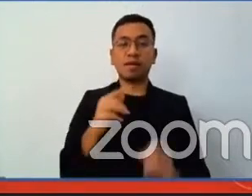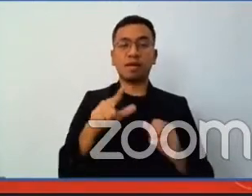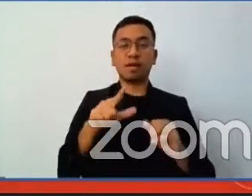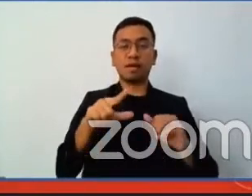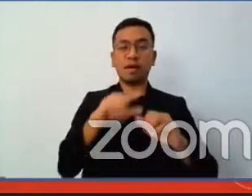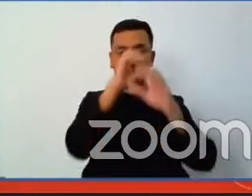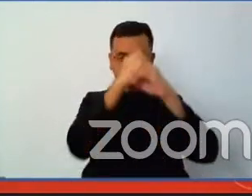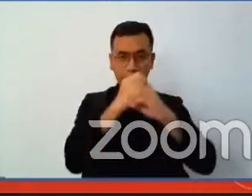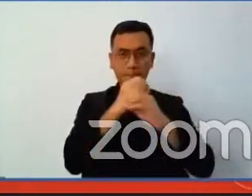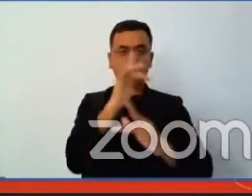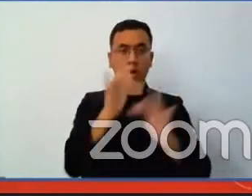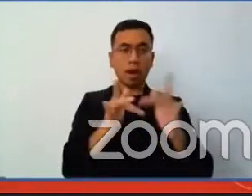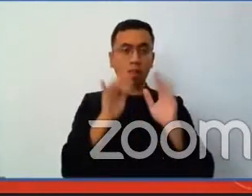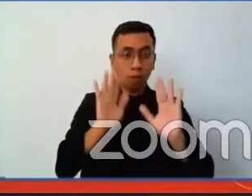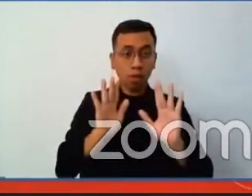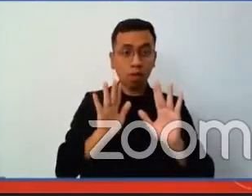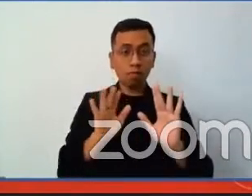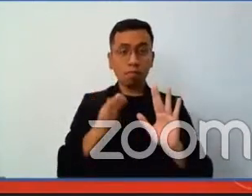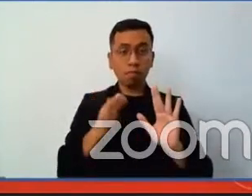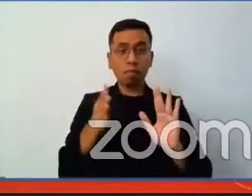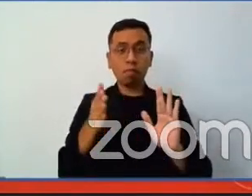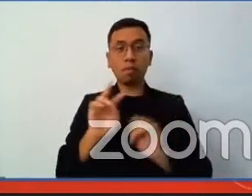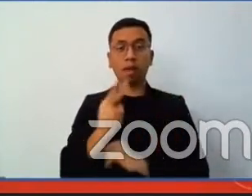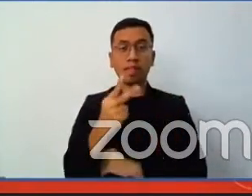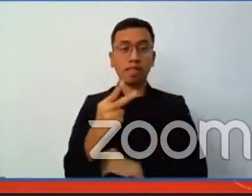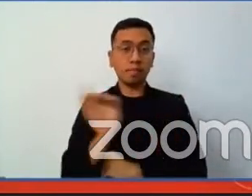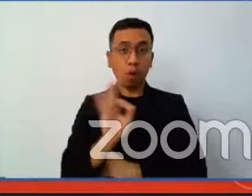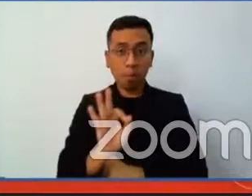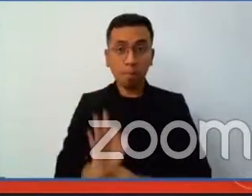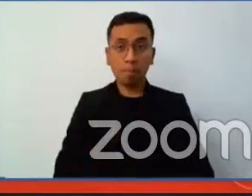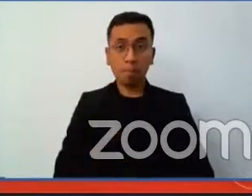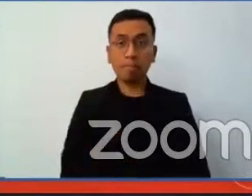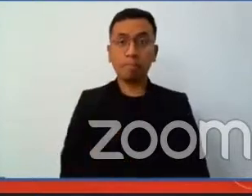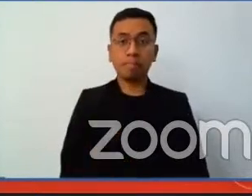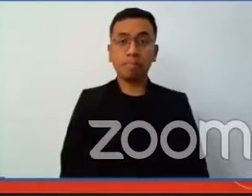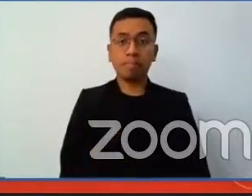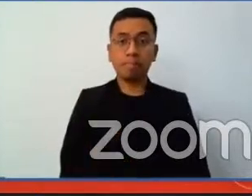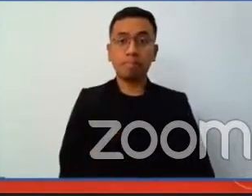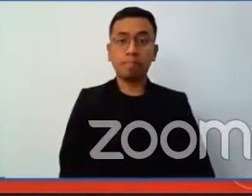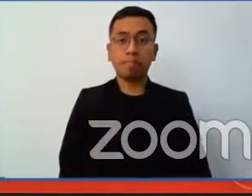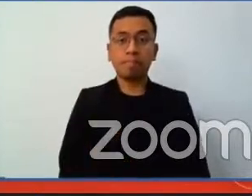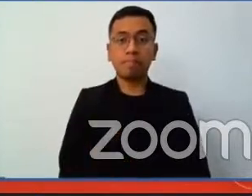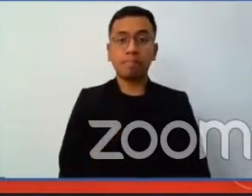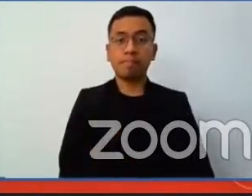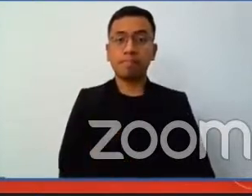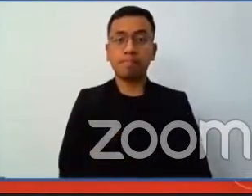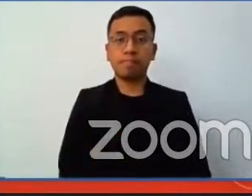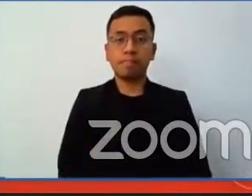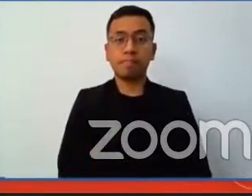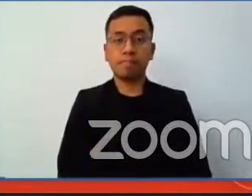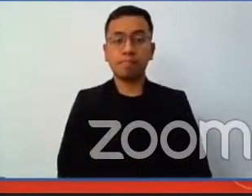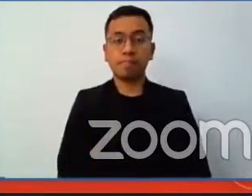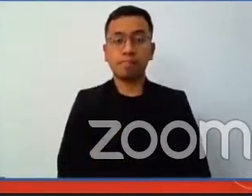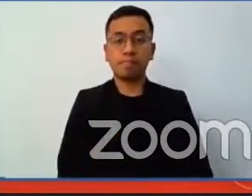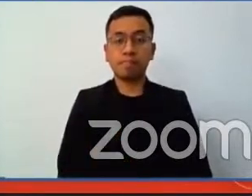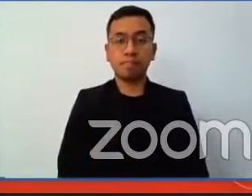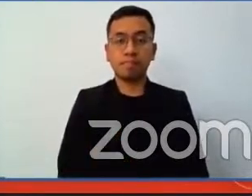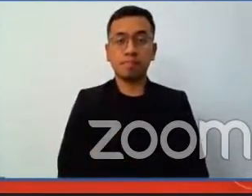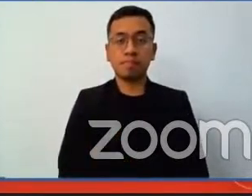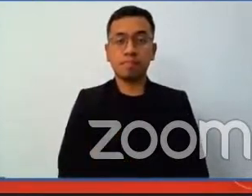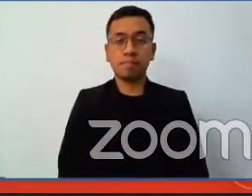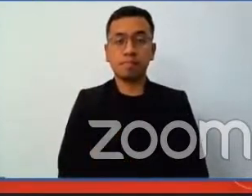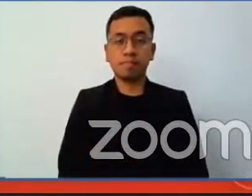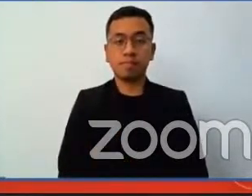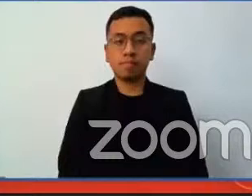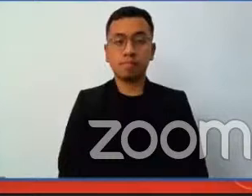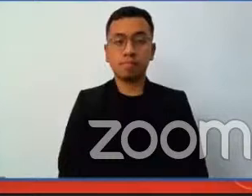Pak. Oh. Awalnya belum tampil ini. Jadi kasihan. Oh, belum berpindah ya? Oh, iya, belum pindah. Slide-nya